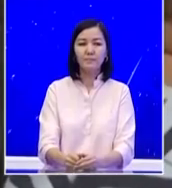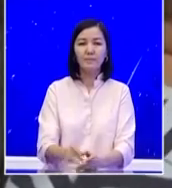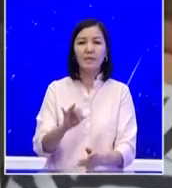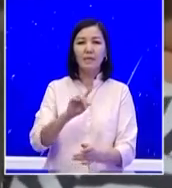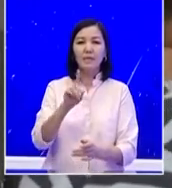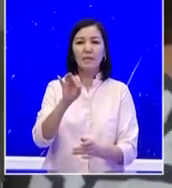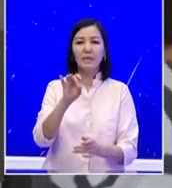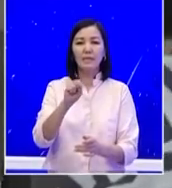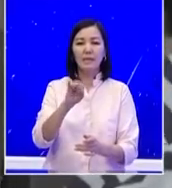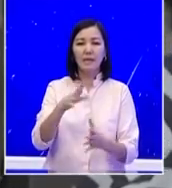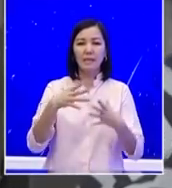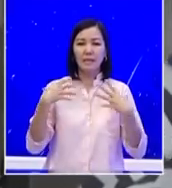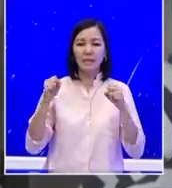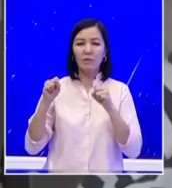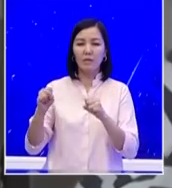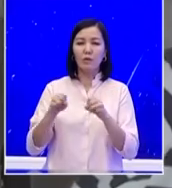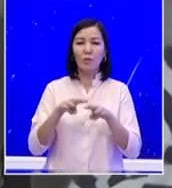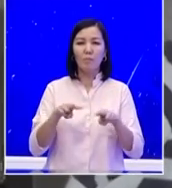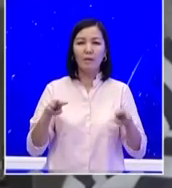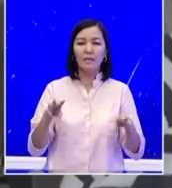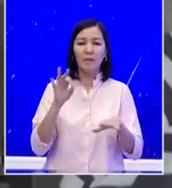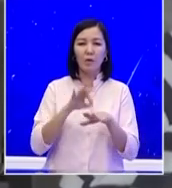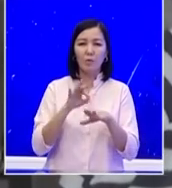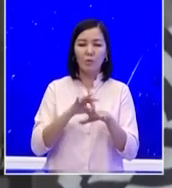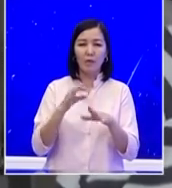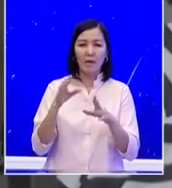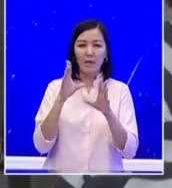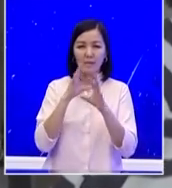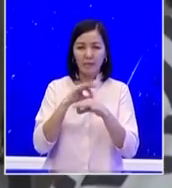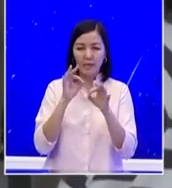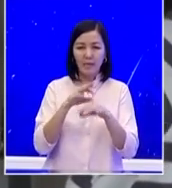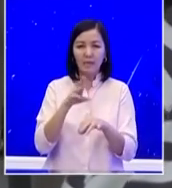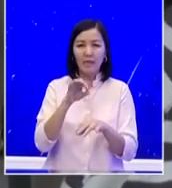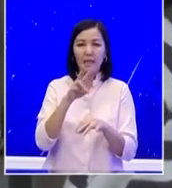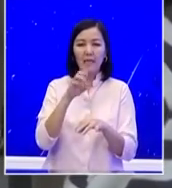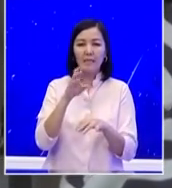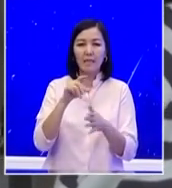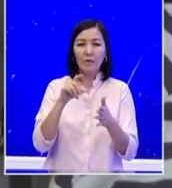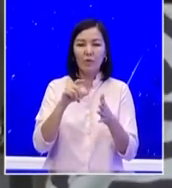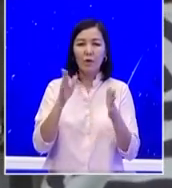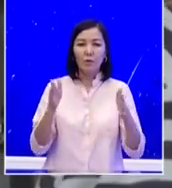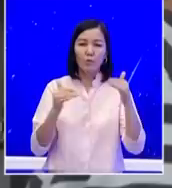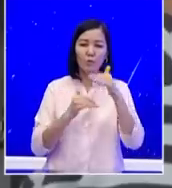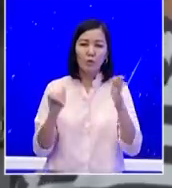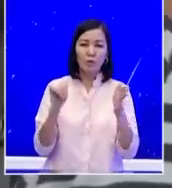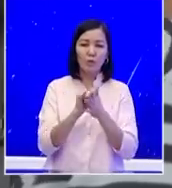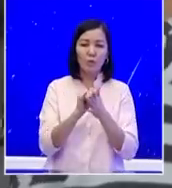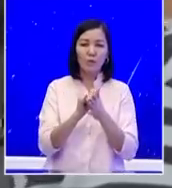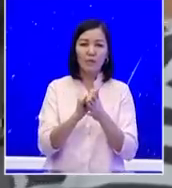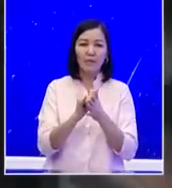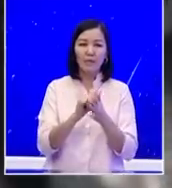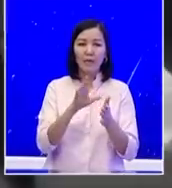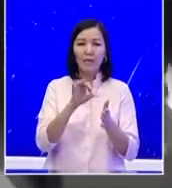Израильдің денсаулық сақтау министрлігі COVID-19-ды анықтау үшін арнайы тестілеу дүңгіршектерін орнатты. Алғашқылары